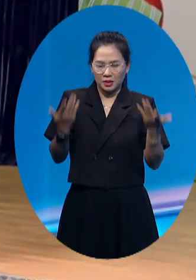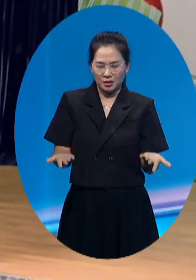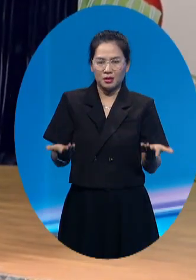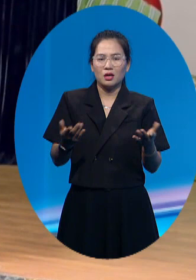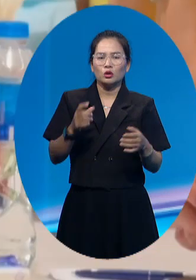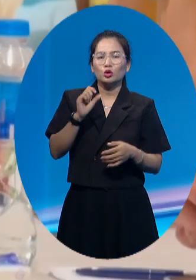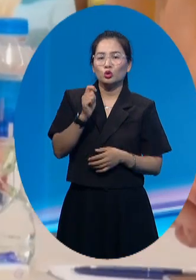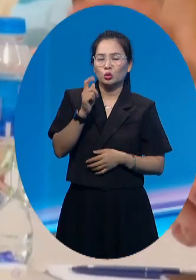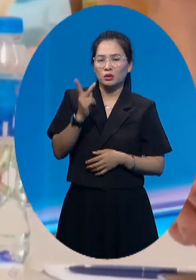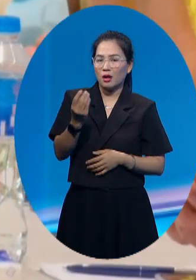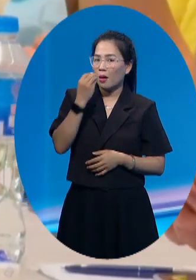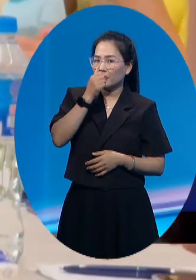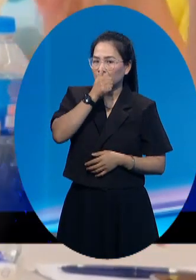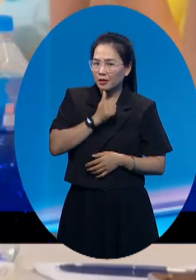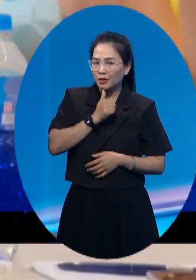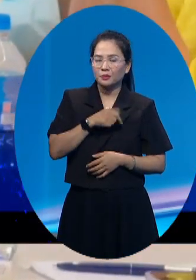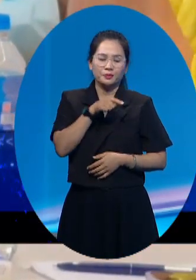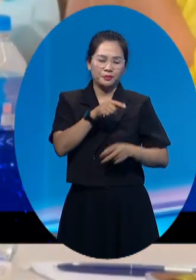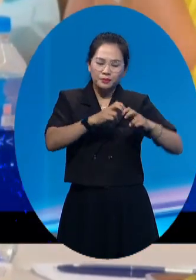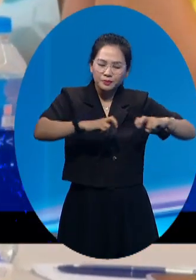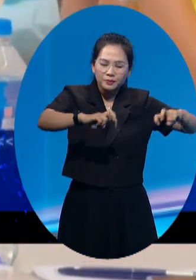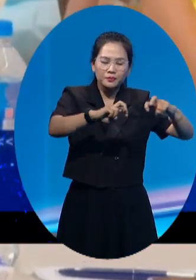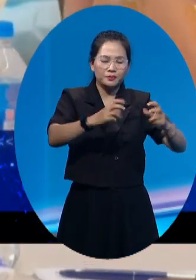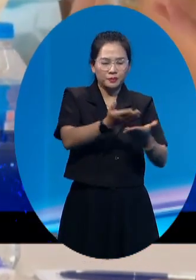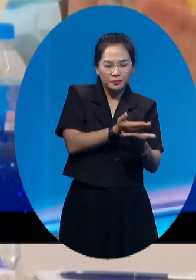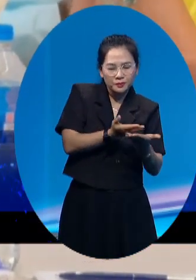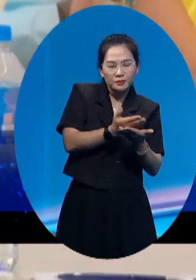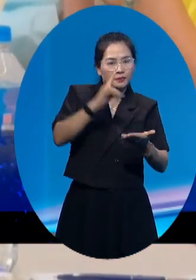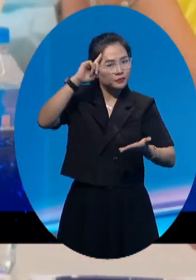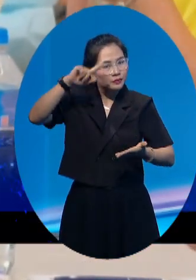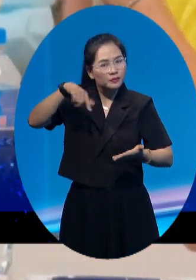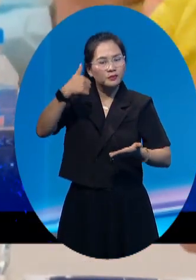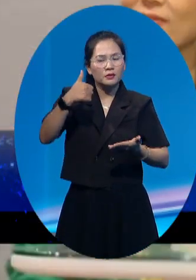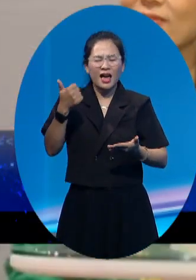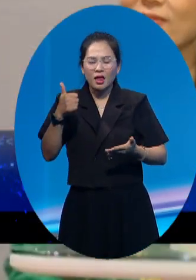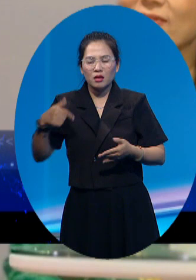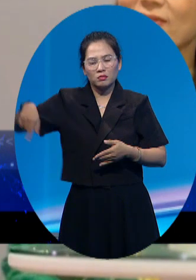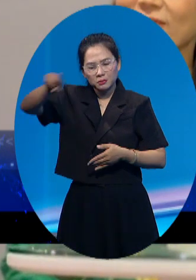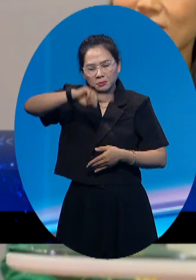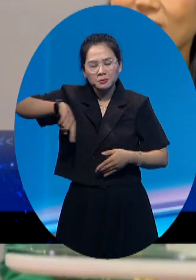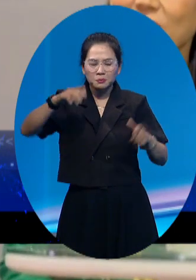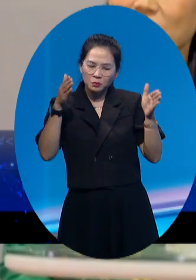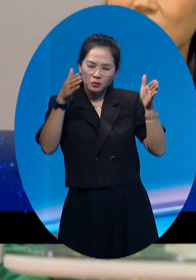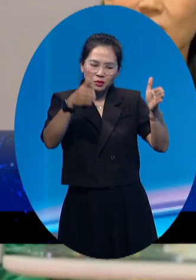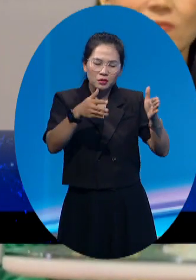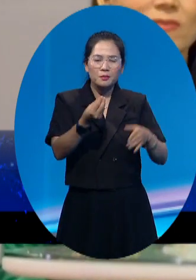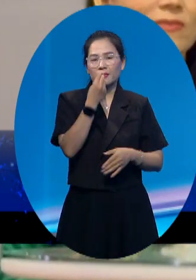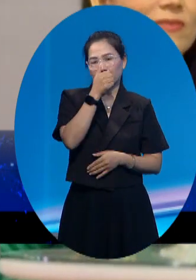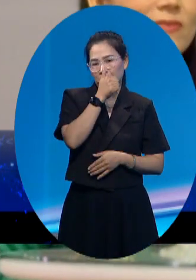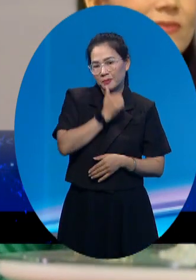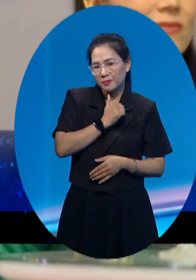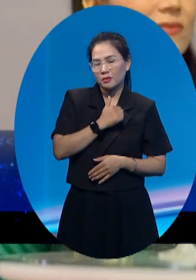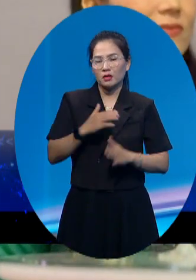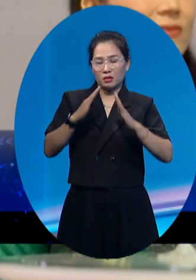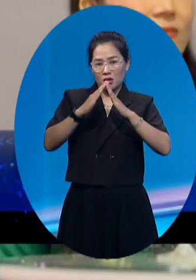Buổi tọa đàm không chỉ là cơ hội để chia sẻ và lắng nghe kinh nghiệm giữa những người có cùng sự quan tâm đến ẩm thực chay, mà còn là nơi các chủ